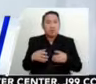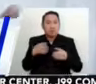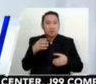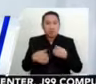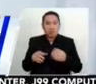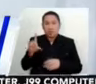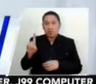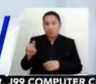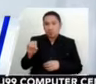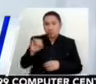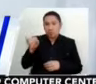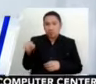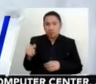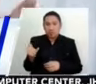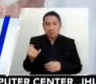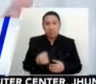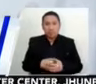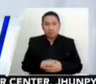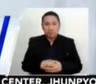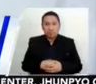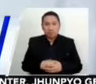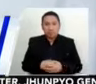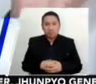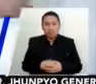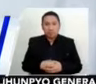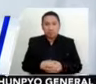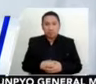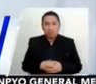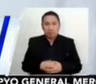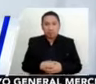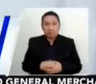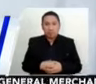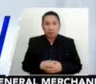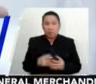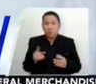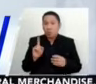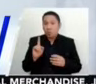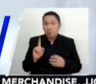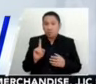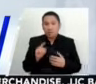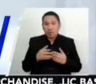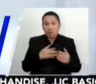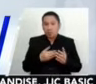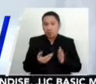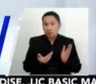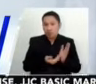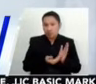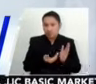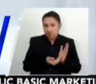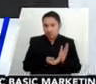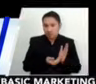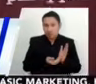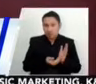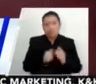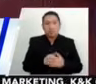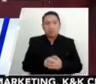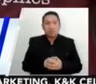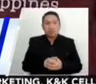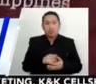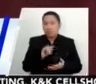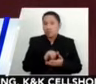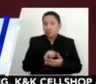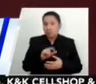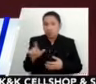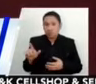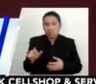will proceed at kung ano man yung ebidensya na nasa kamay namin, di yun lang. Tumanggi